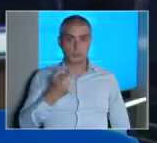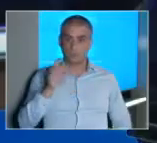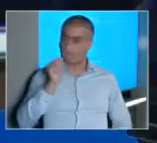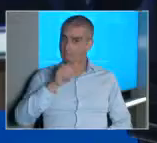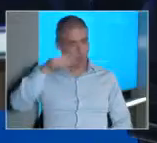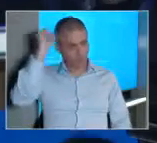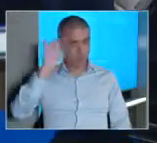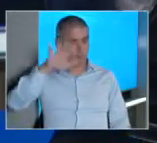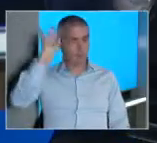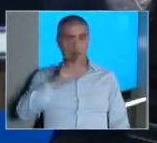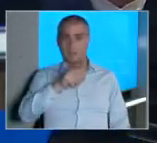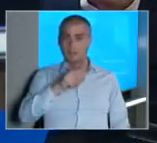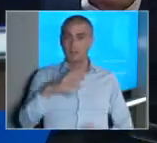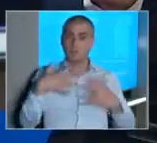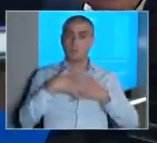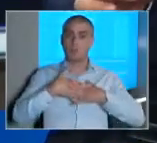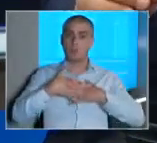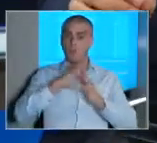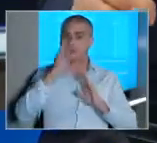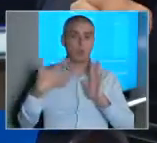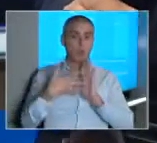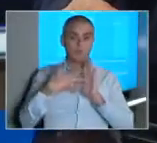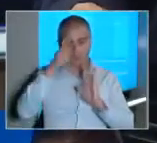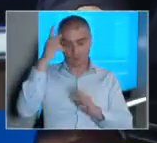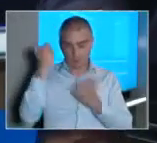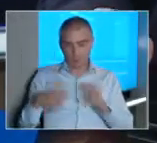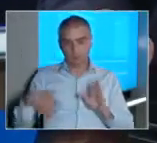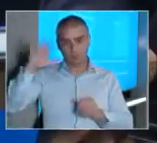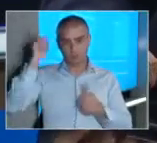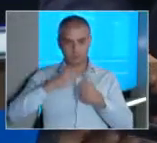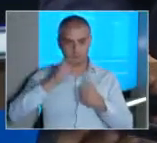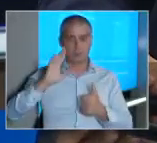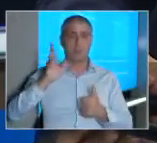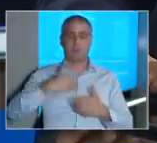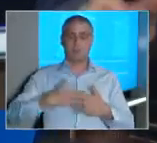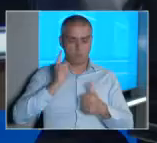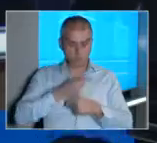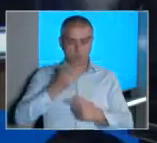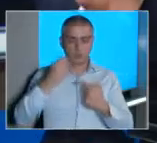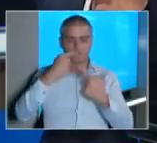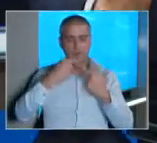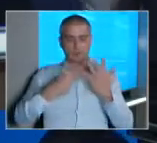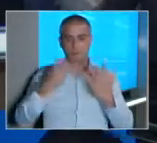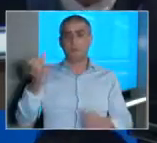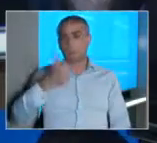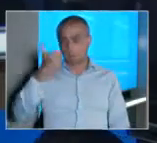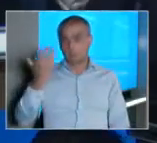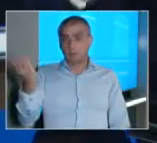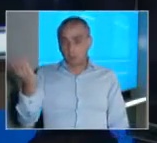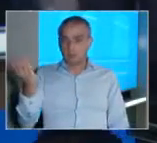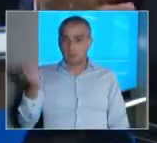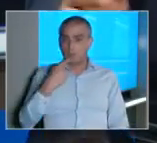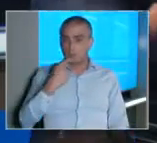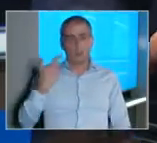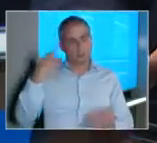הליכוד בקואליציה האחרונה, בכל המבחנים של הליכוד, נכשלתם בהצבעה, גם על פונדקאות, גם על דברים אחרים. אז מיניתם שר, אז יש עלי תאנה